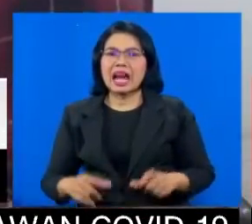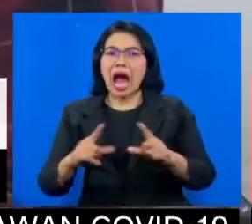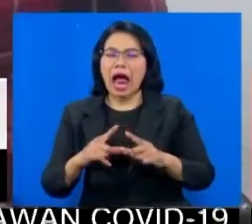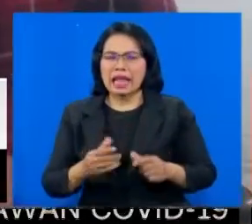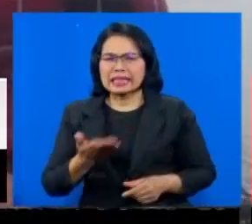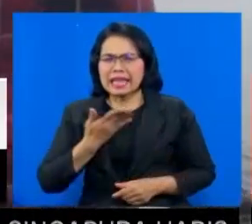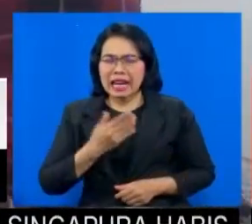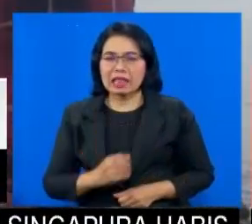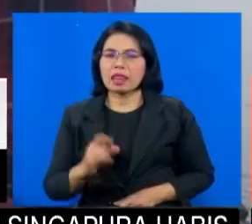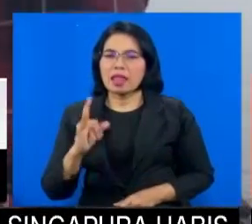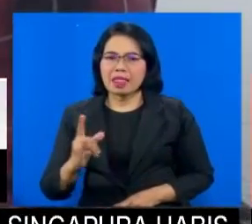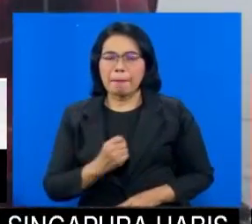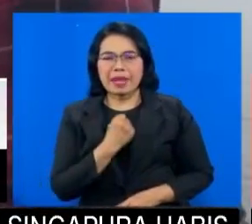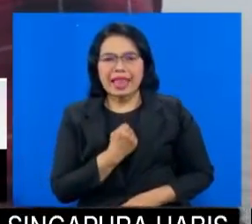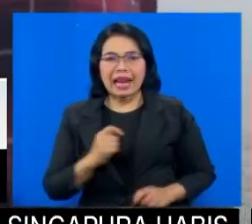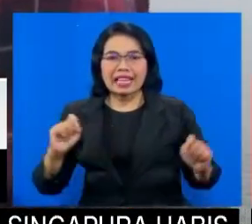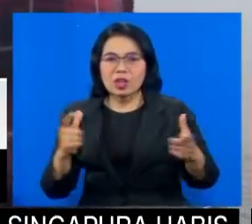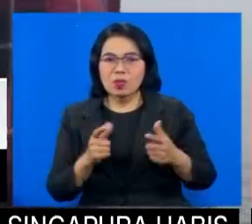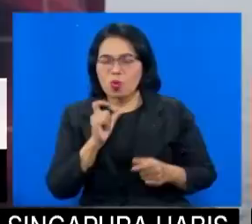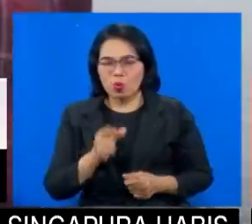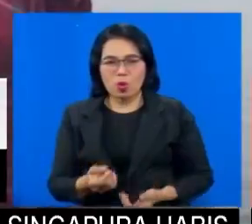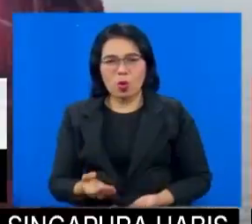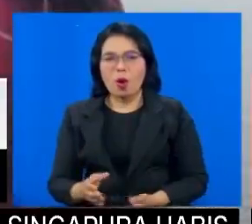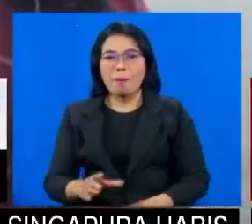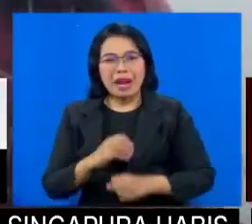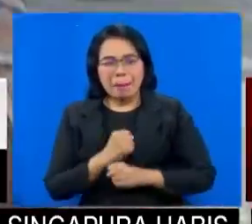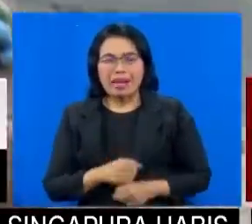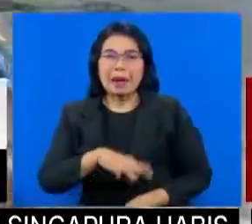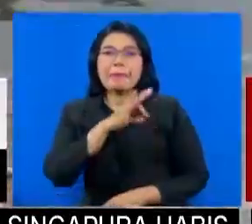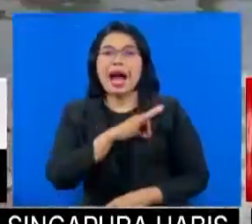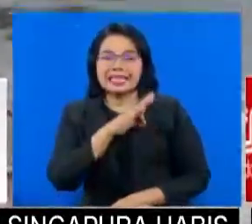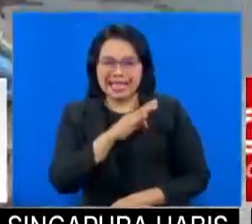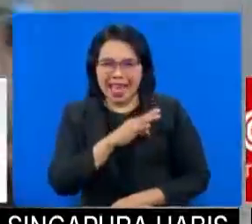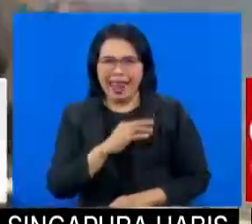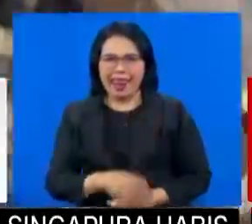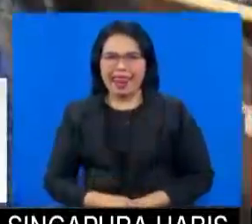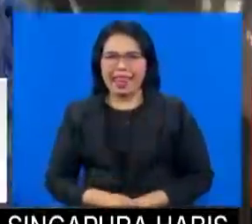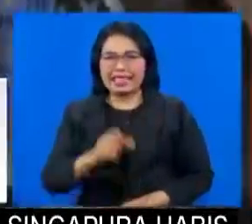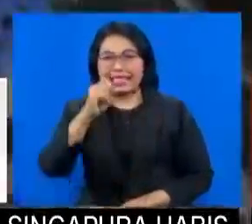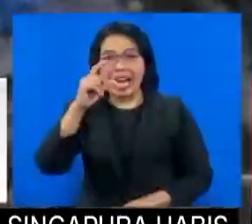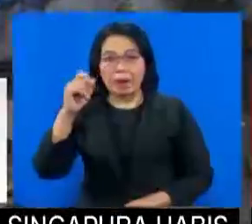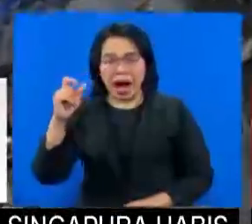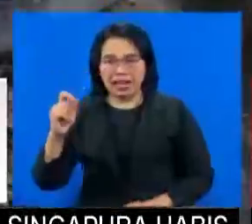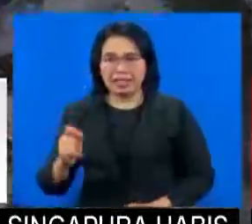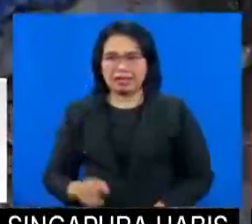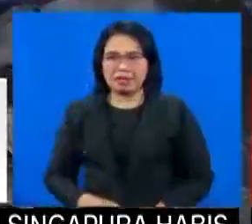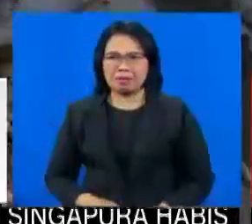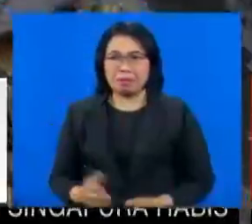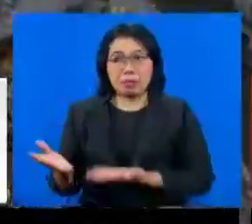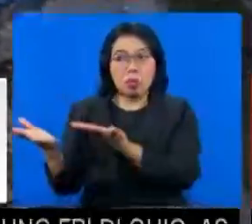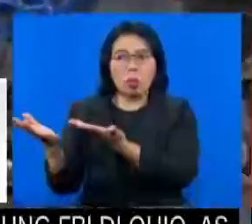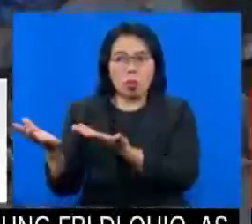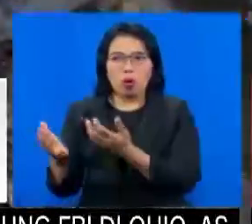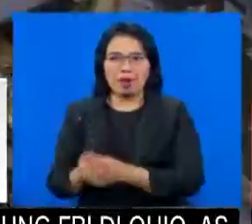untuk mendapatkan penghasilan dari mencari kerang hijau. Dalam sehari, rata-rata Murni mampu mengumpulkan